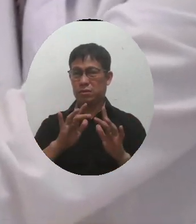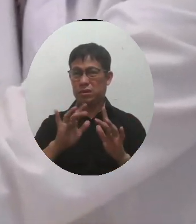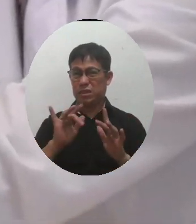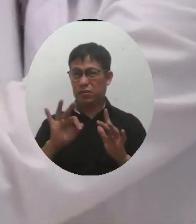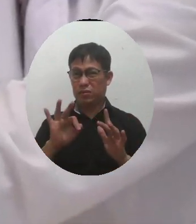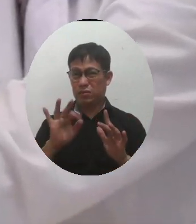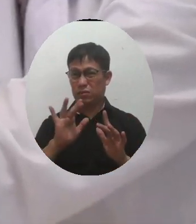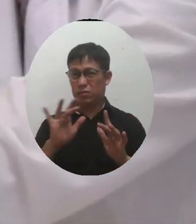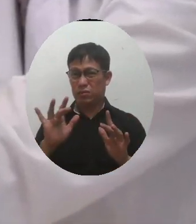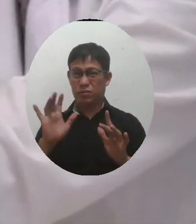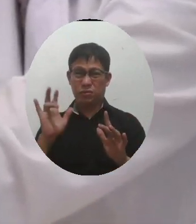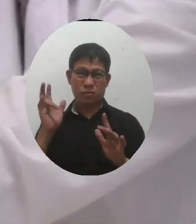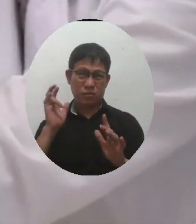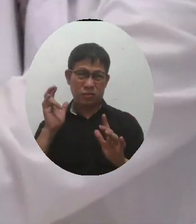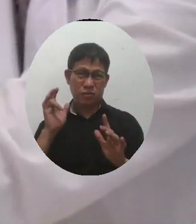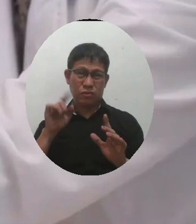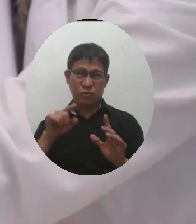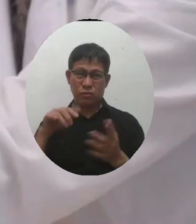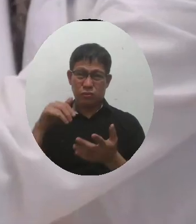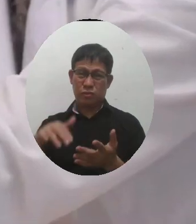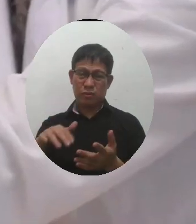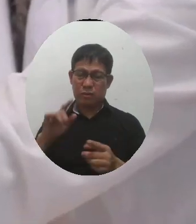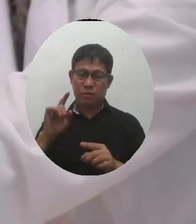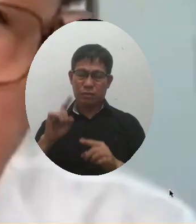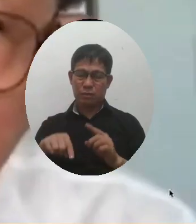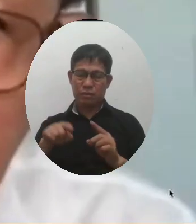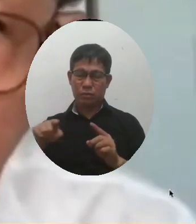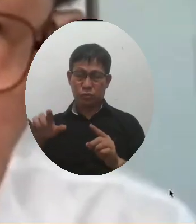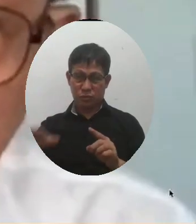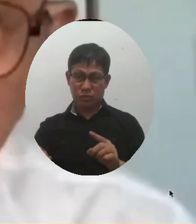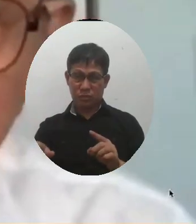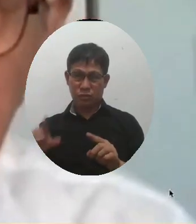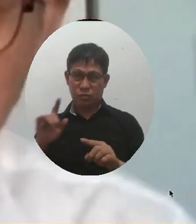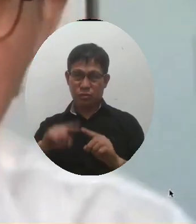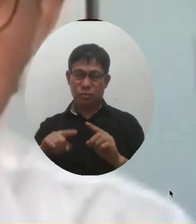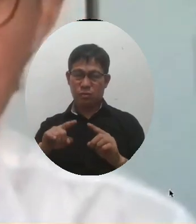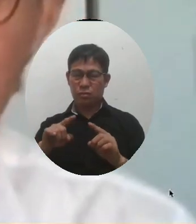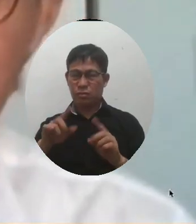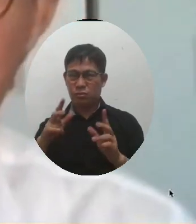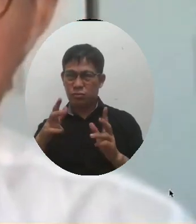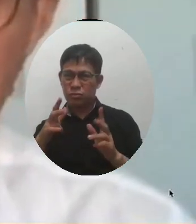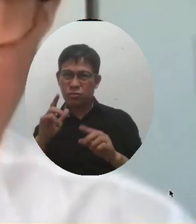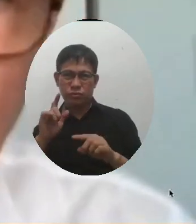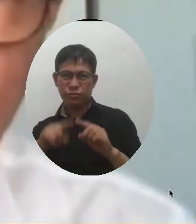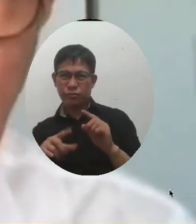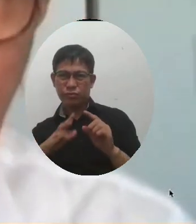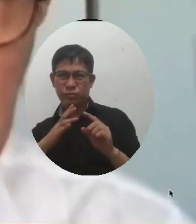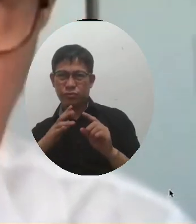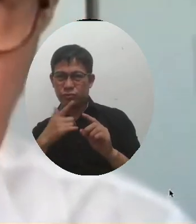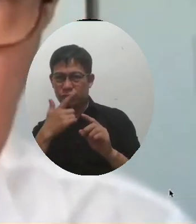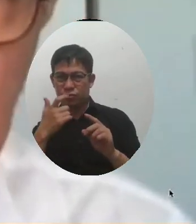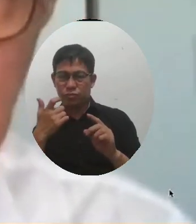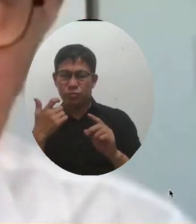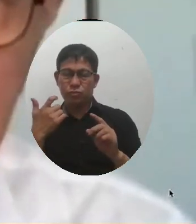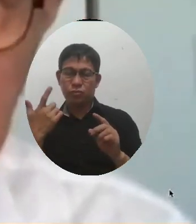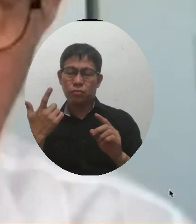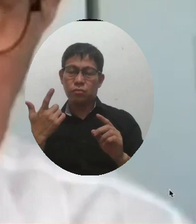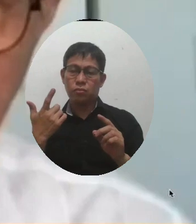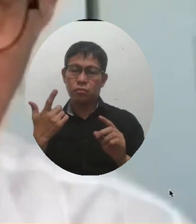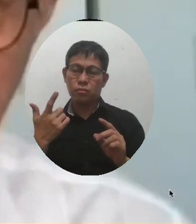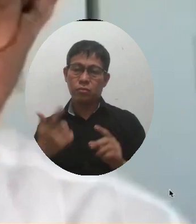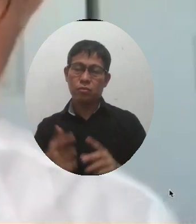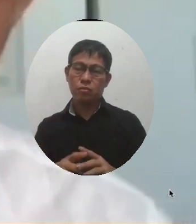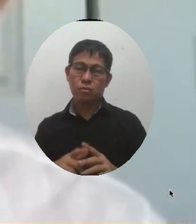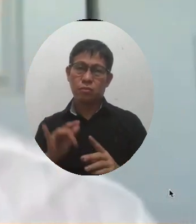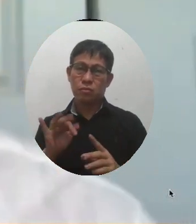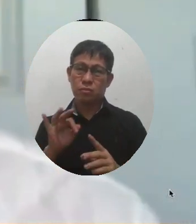ng pandinig ay maaaring makaapekto sa kakayahan ng isang bata na bumuo ng kasanayan sa